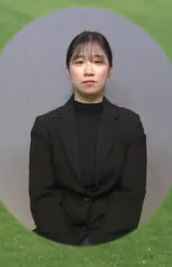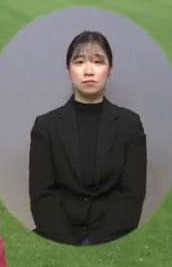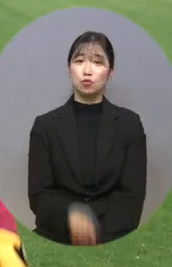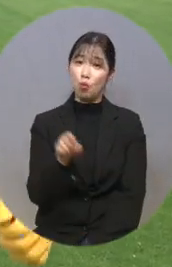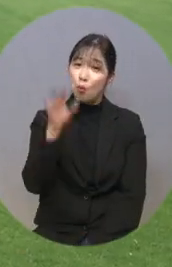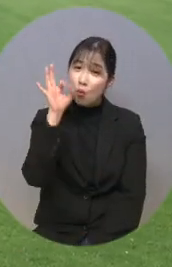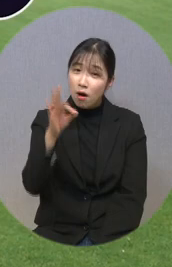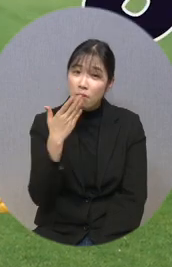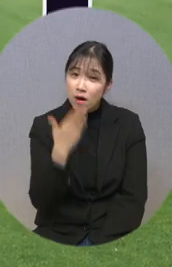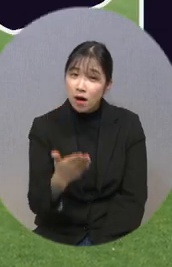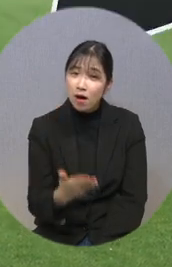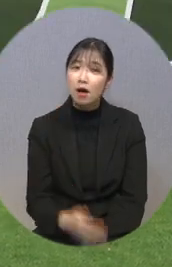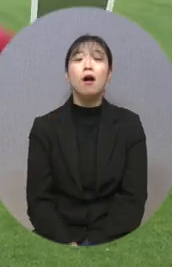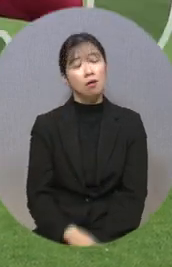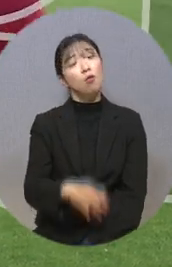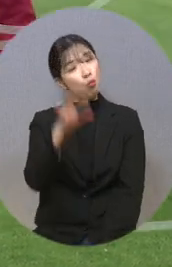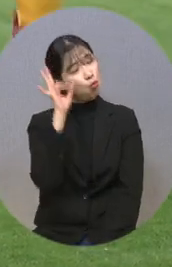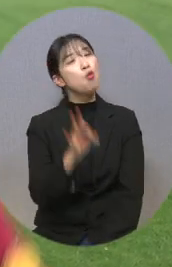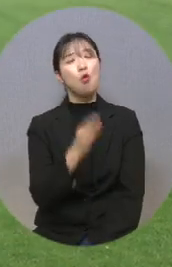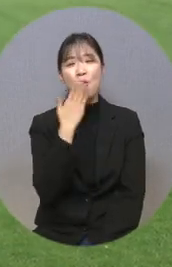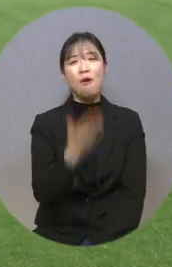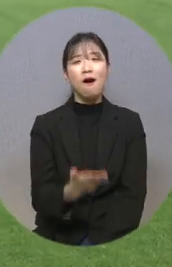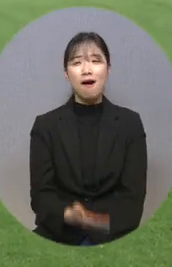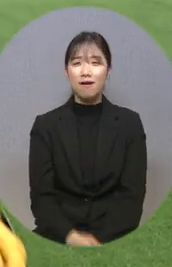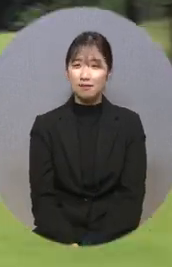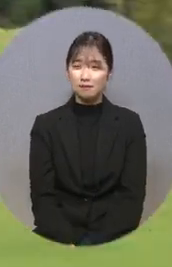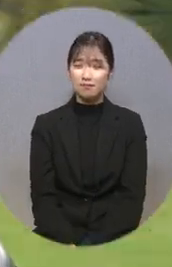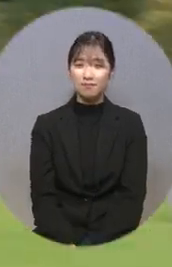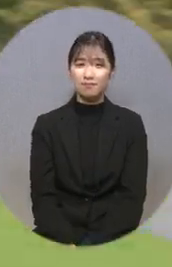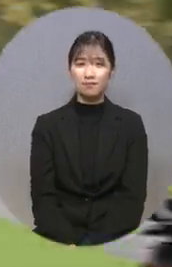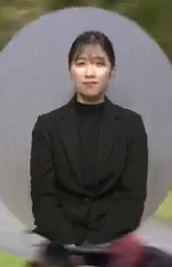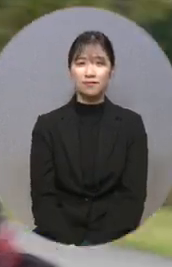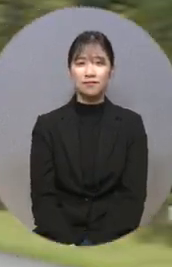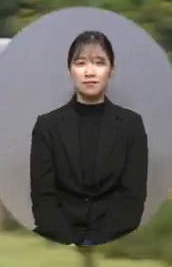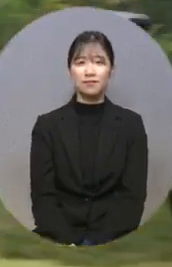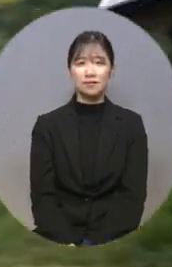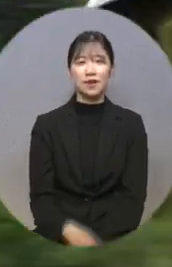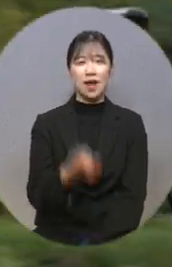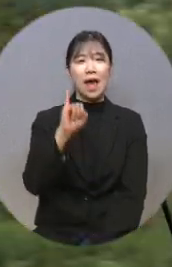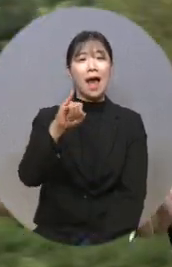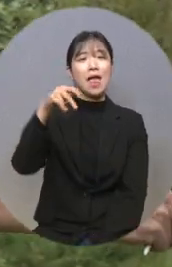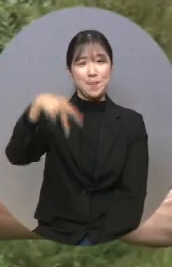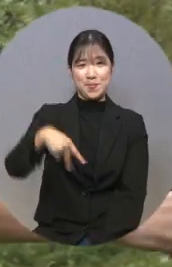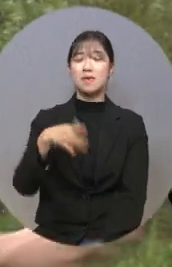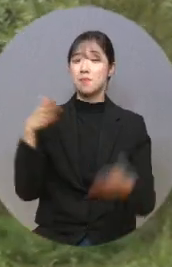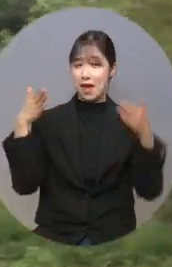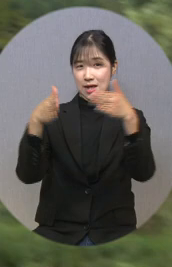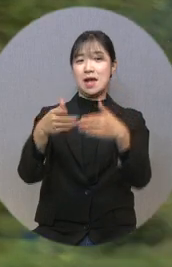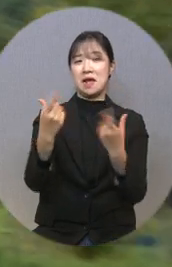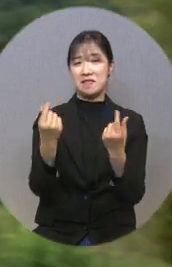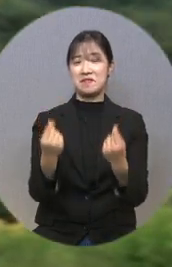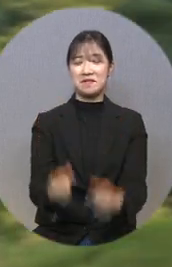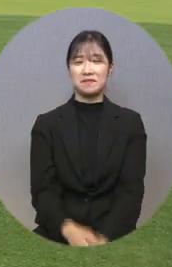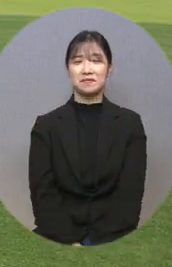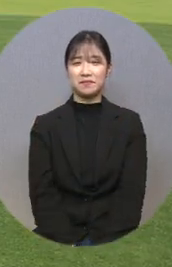보이냐? 보인다, 양! 딱 IP 방향이다, 양!